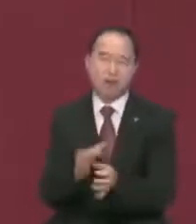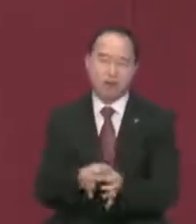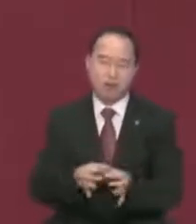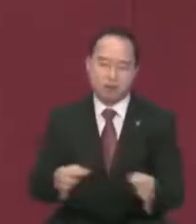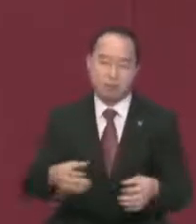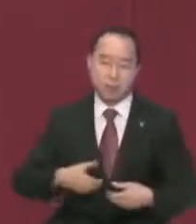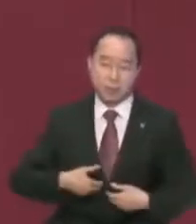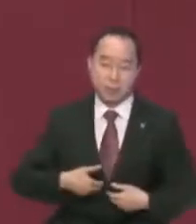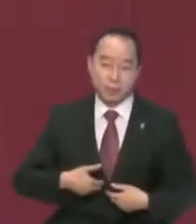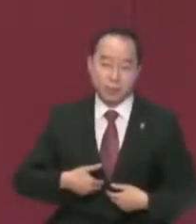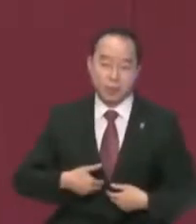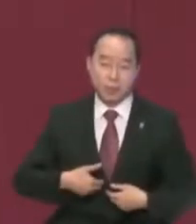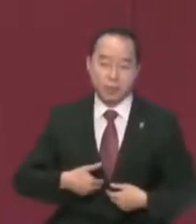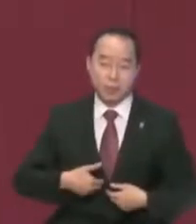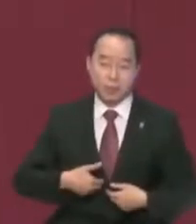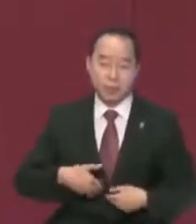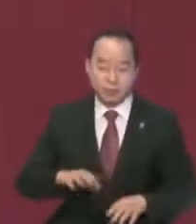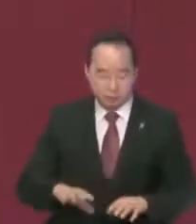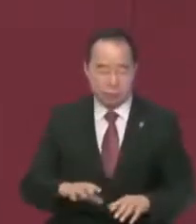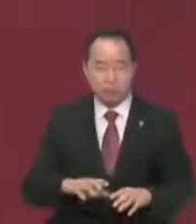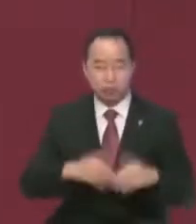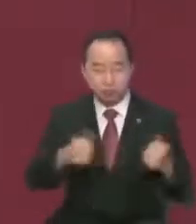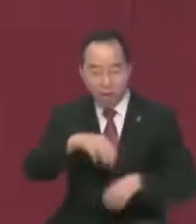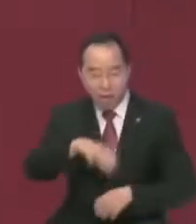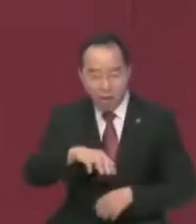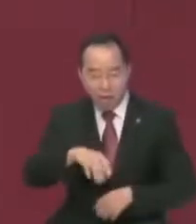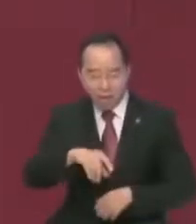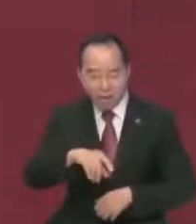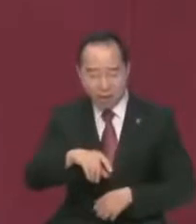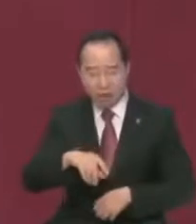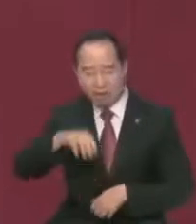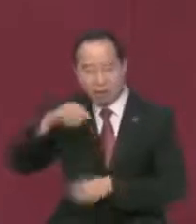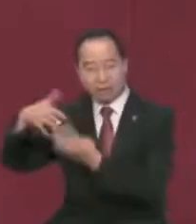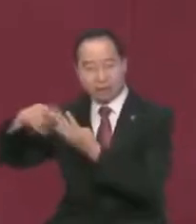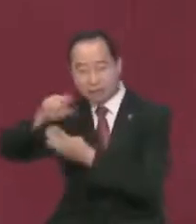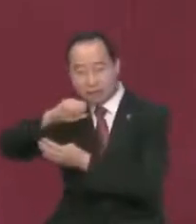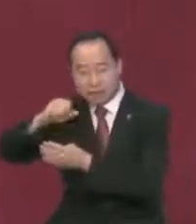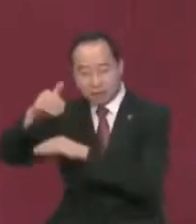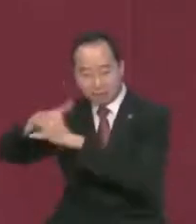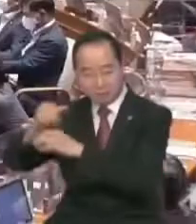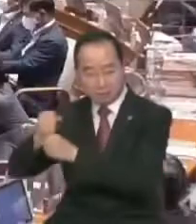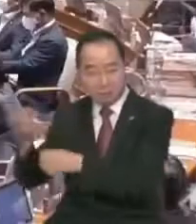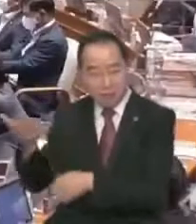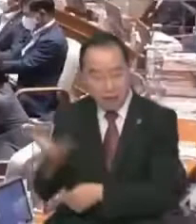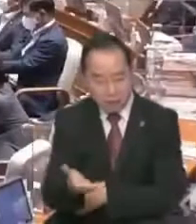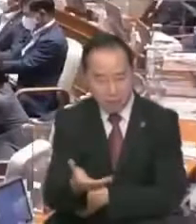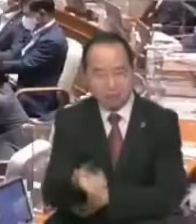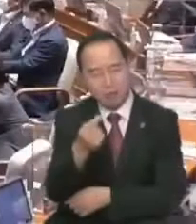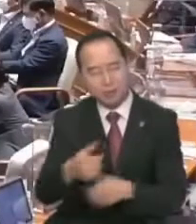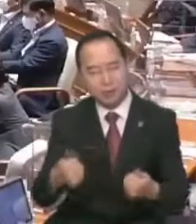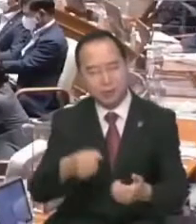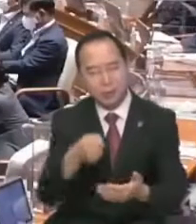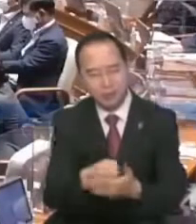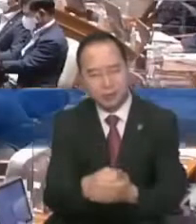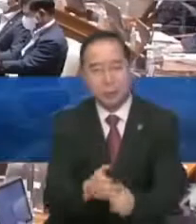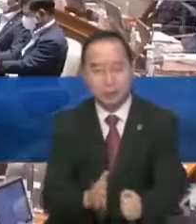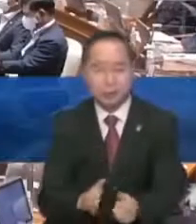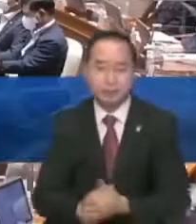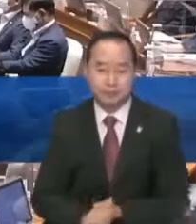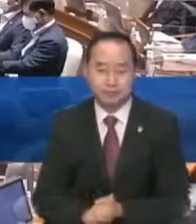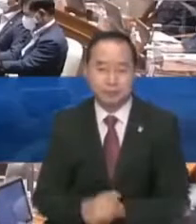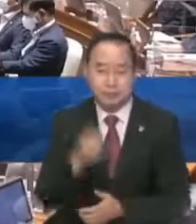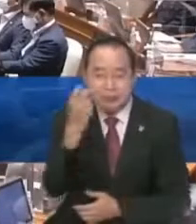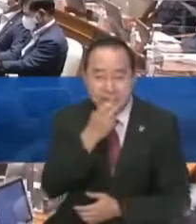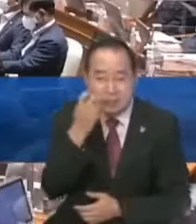국회에 곧 제출된 추경안의 조속한 처리를 여야 의원님들께 부탁드립니다. 추경 심의